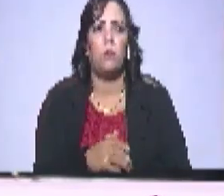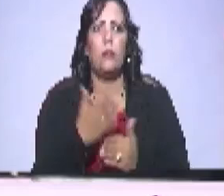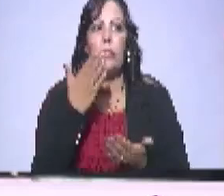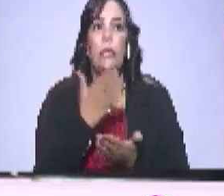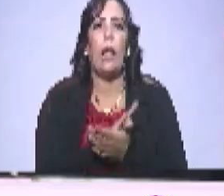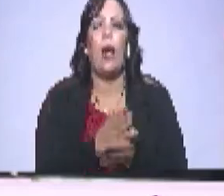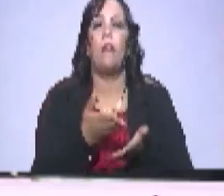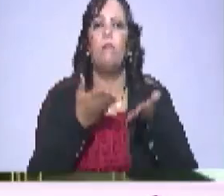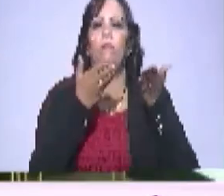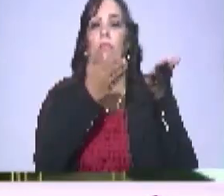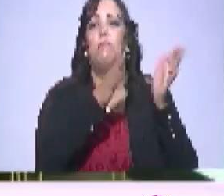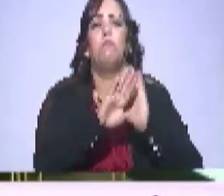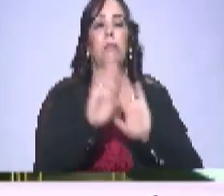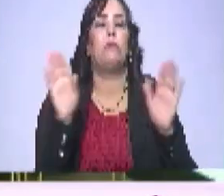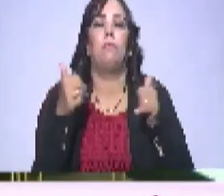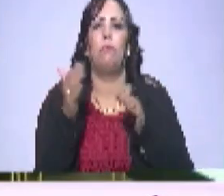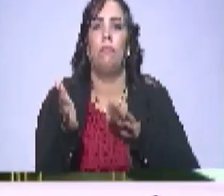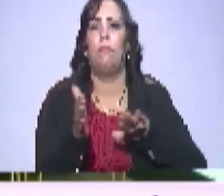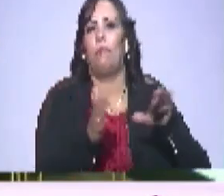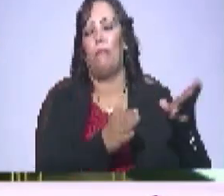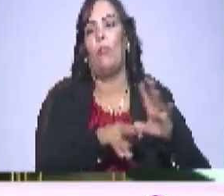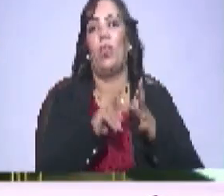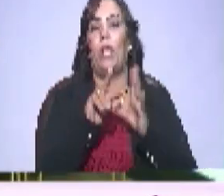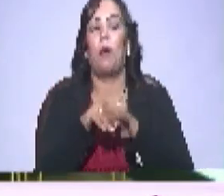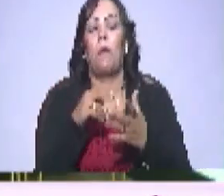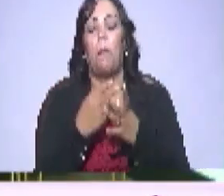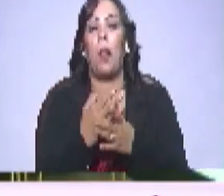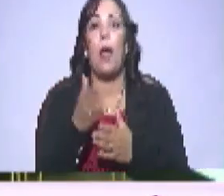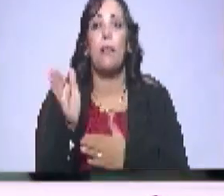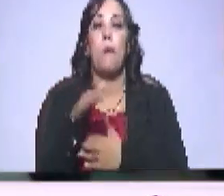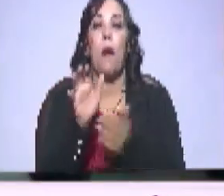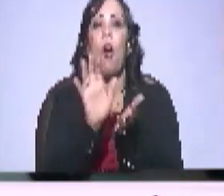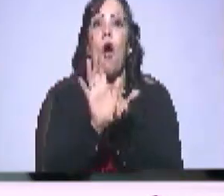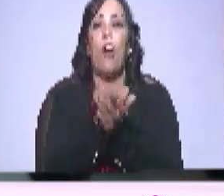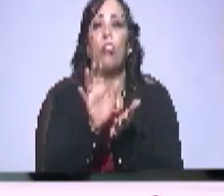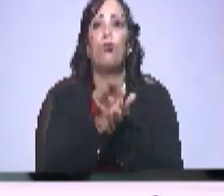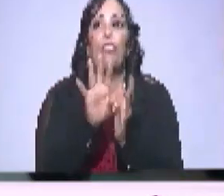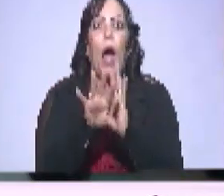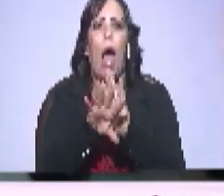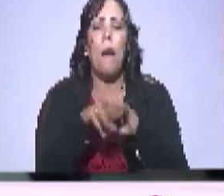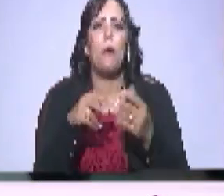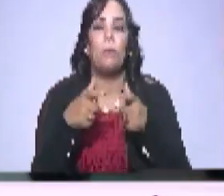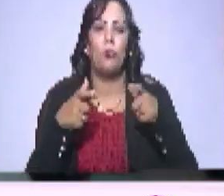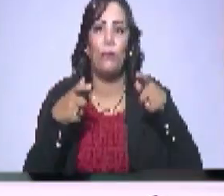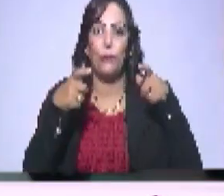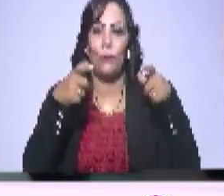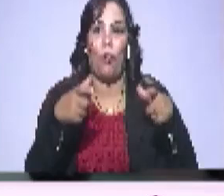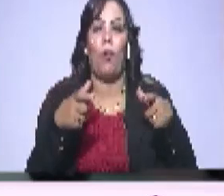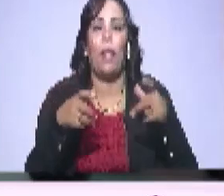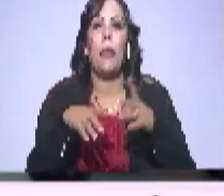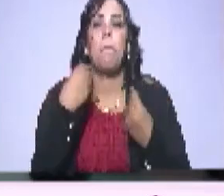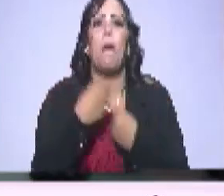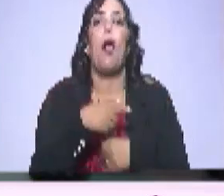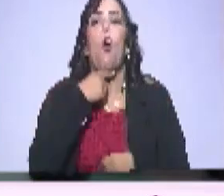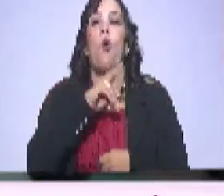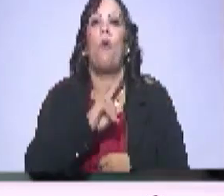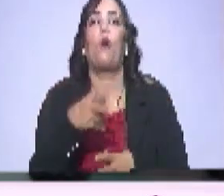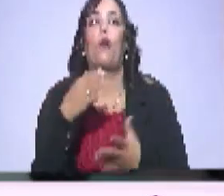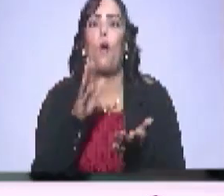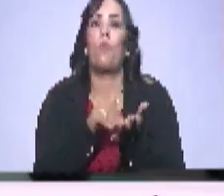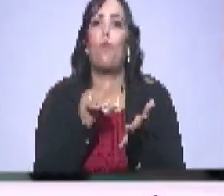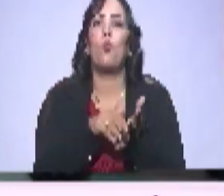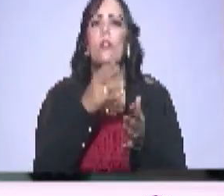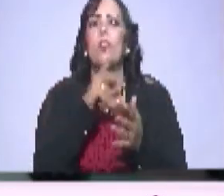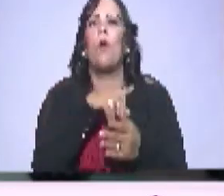طيب حلو قوي. احنا سمك القرش النهارده الشيف عمله صينيه او طاجن بالخضار والرز